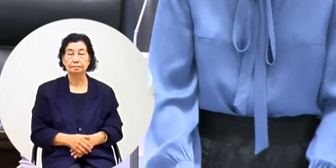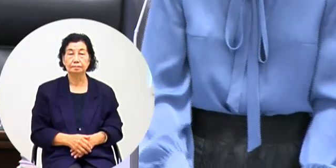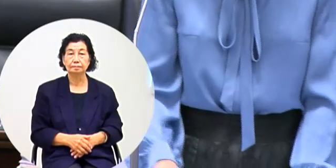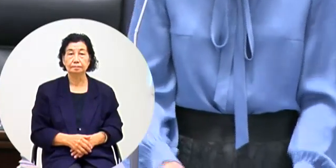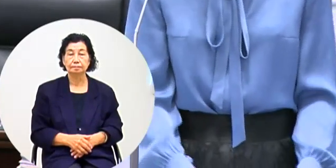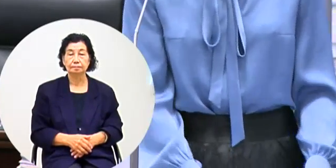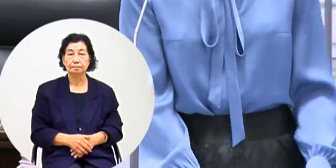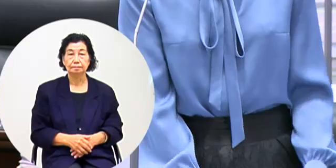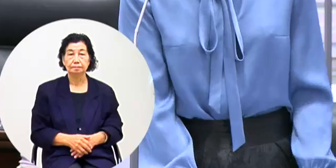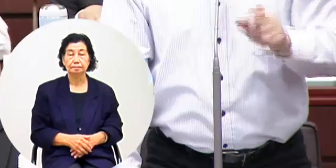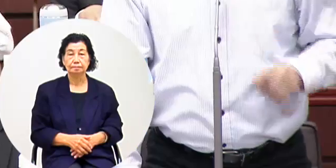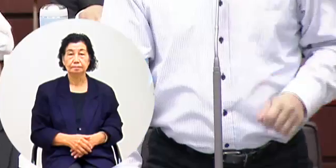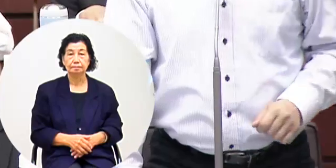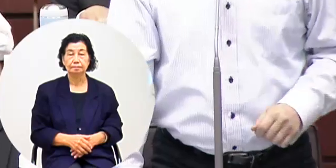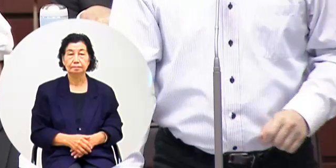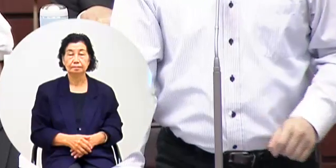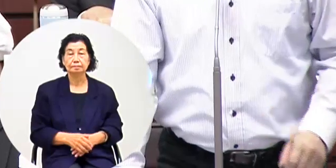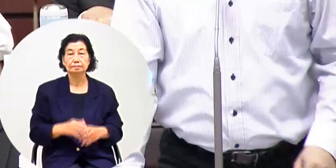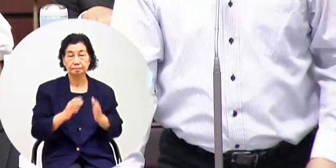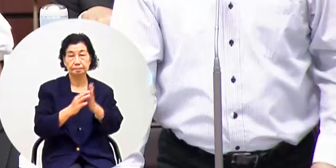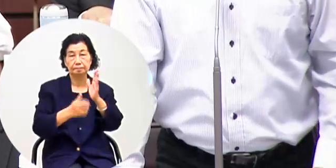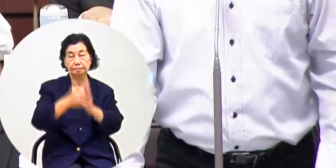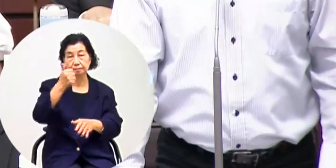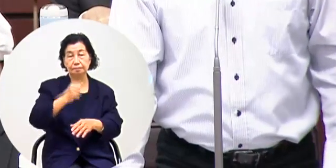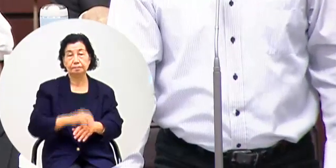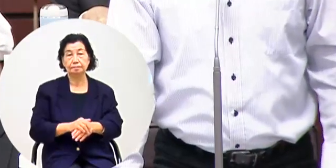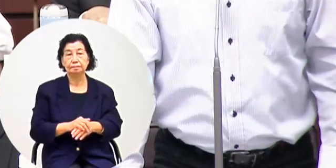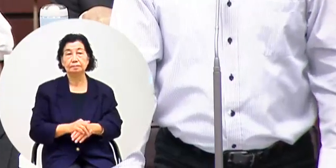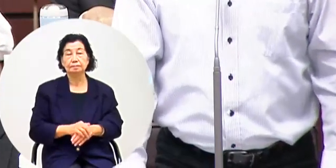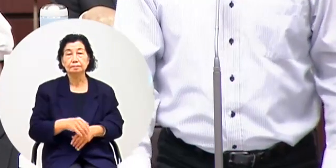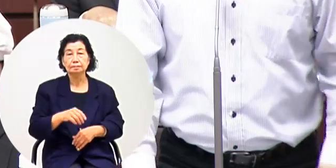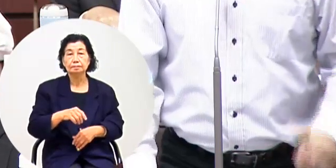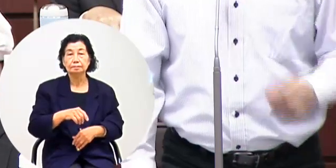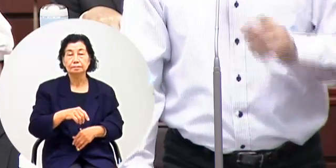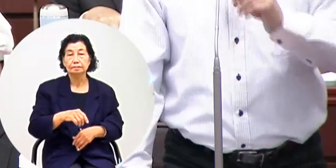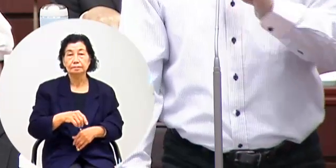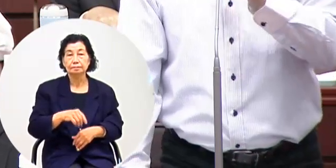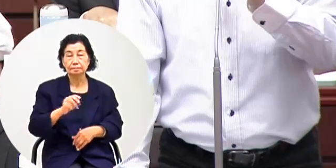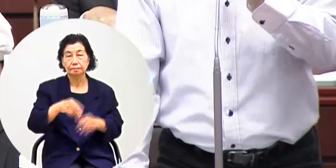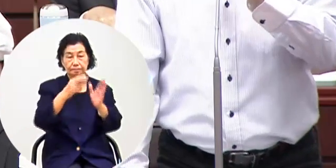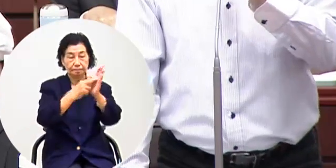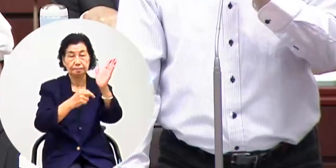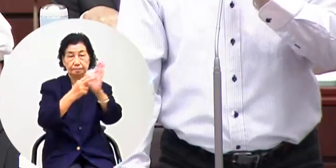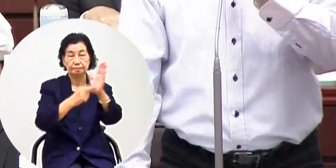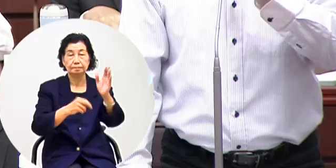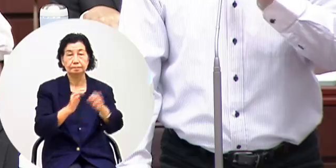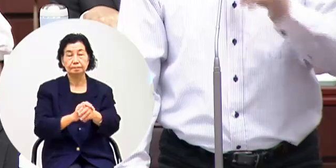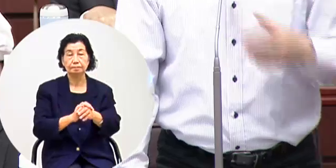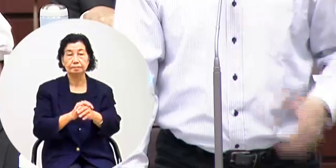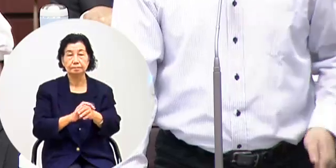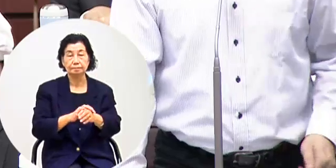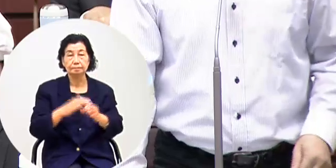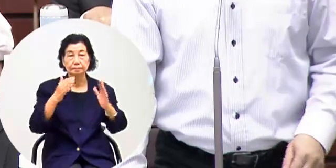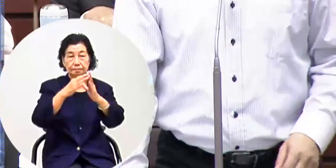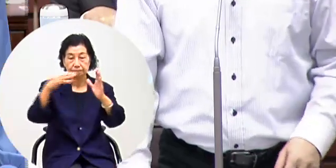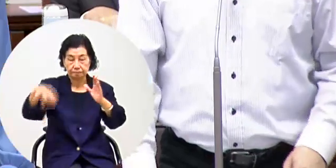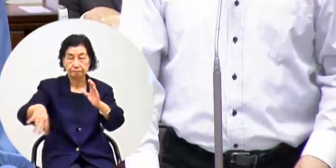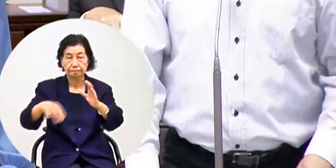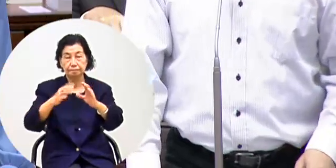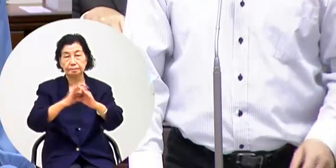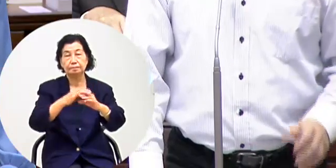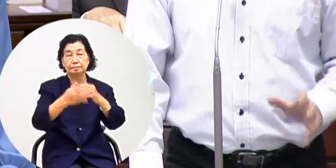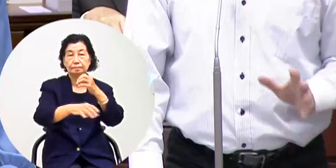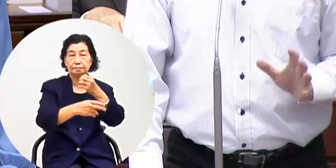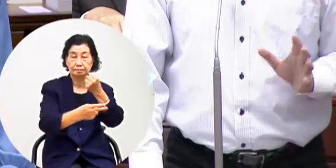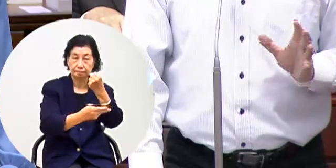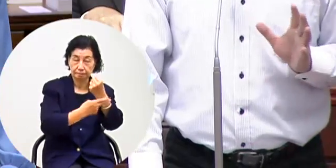答。 谢谢哈。那个我想哈，议员其实在这边也跟议员做了说明了。其实李林调整的事情，其实很多民意代表都很关心这件事情。但